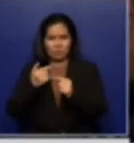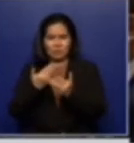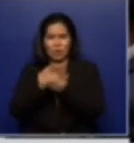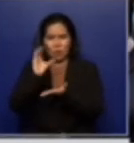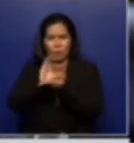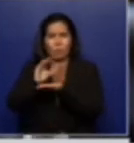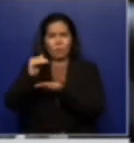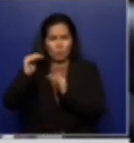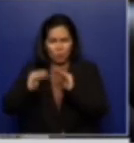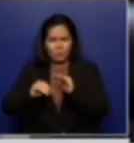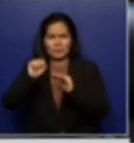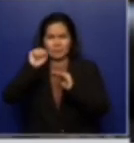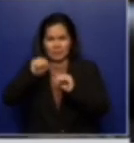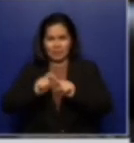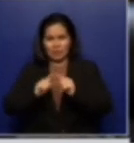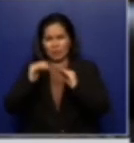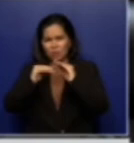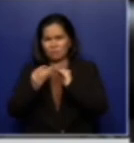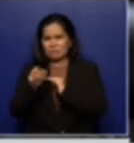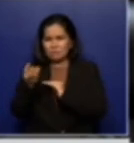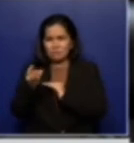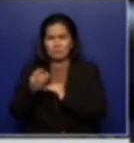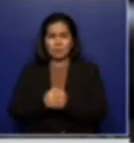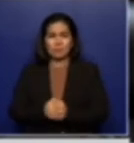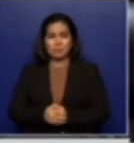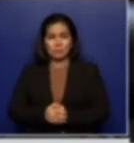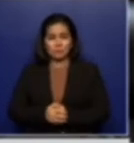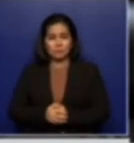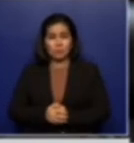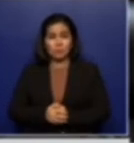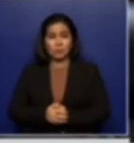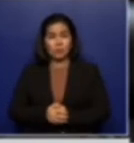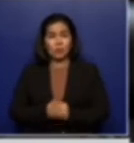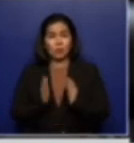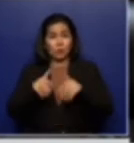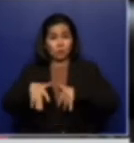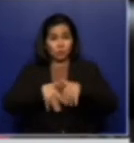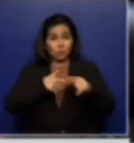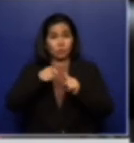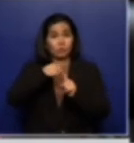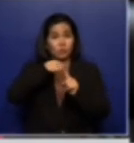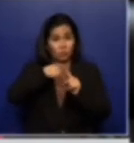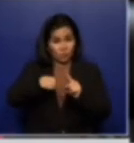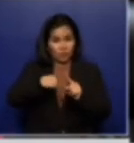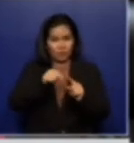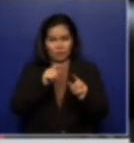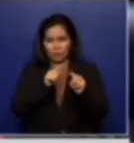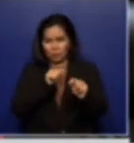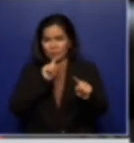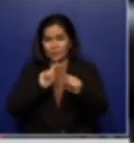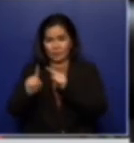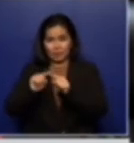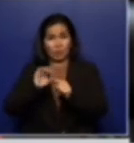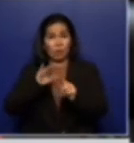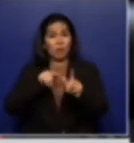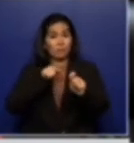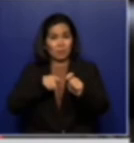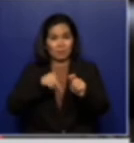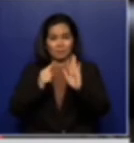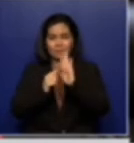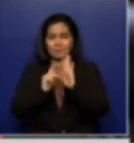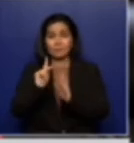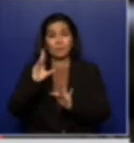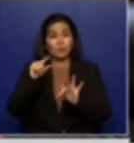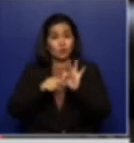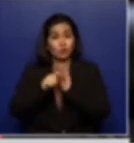ดน้อยเกินไปพี่น้องจันทึกวังไทรคลองม่วงขนงพระและหนองตาลายตลอดทั้งทุกตำบลในเขตอำเภอปักช่องและ